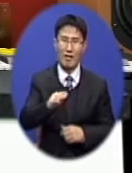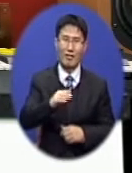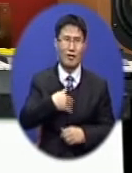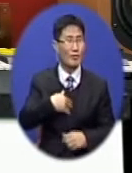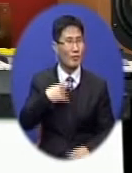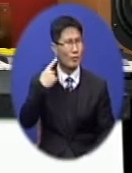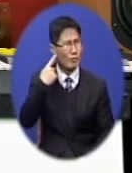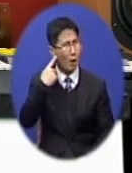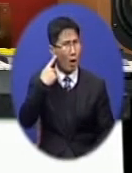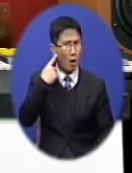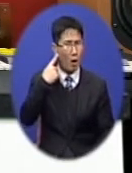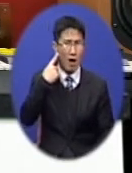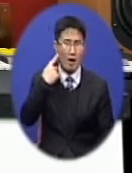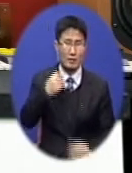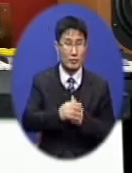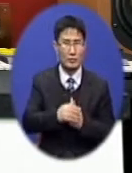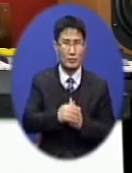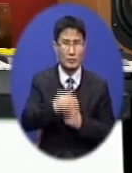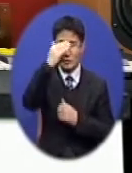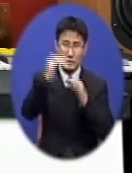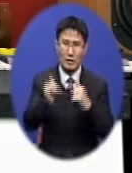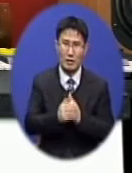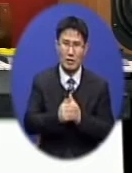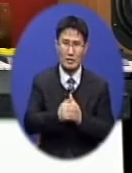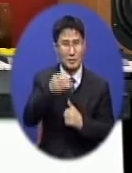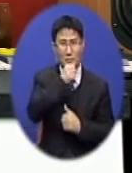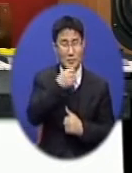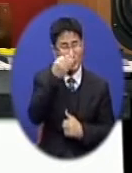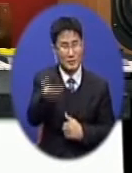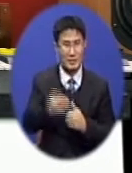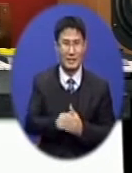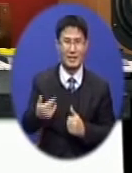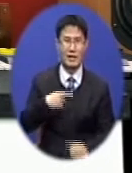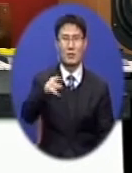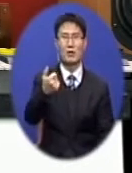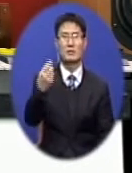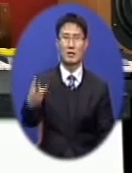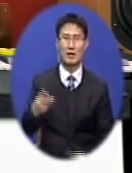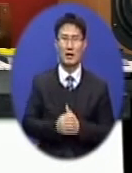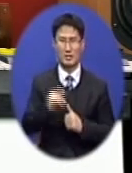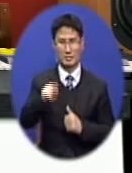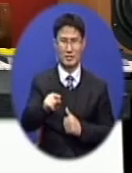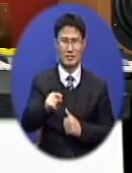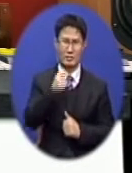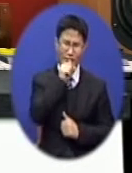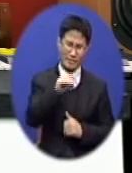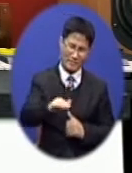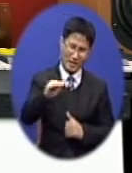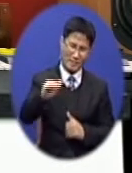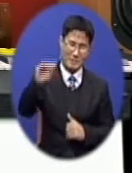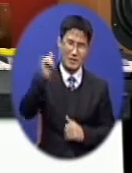지금 의심하고 있었어요. 그럼 어떻게 시청자 여러분들 어떻게 보셨는지. 네. 자, 보여주세요. 153표 이제 점점 올라온다. 이야, 예.